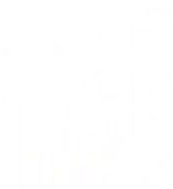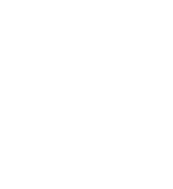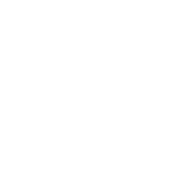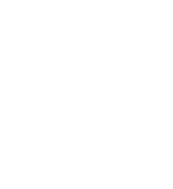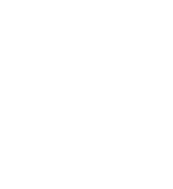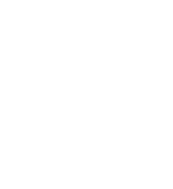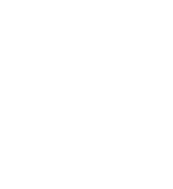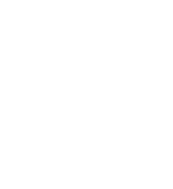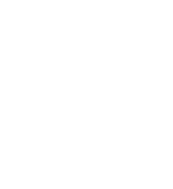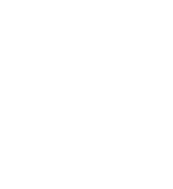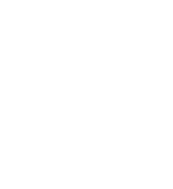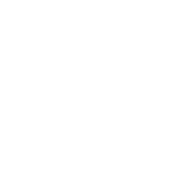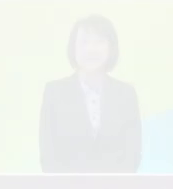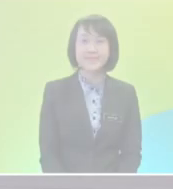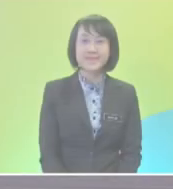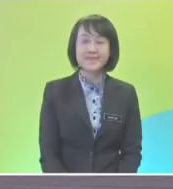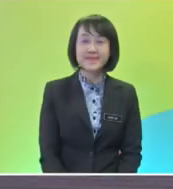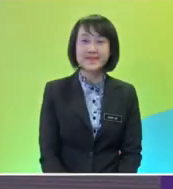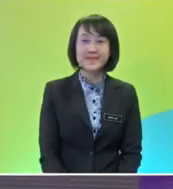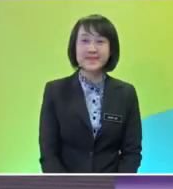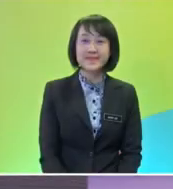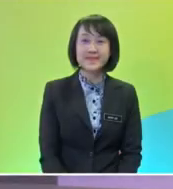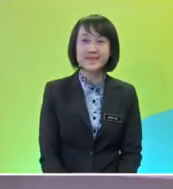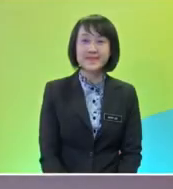TV KPM.